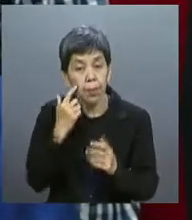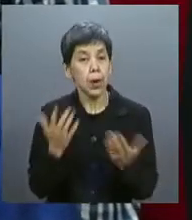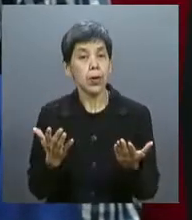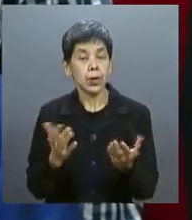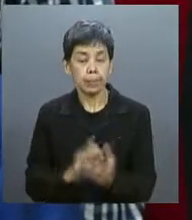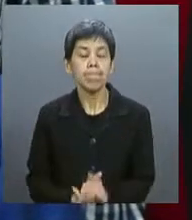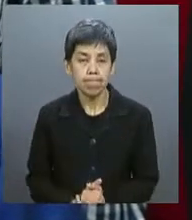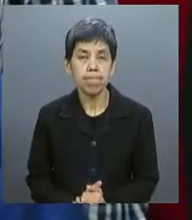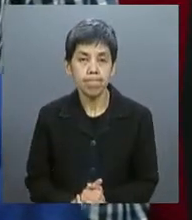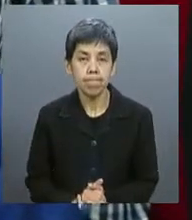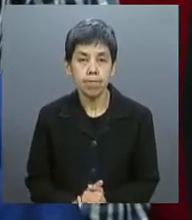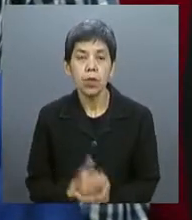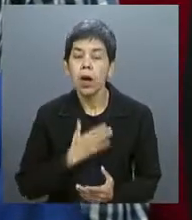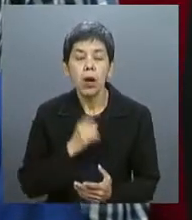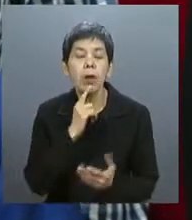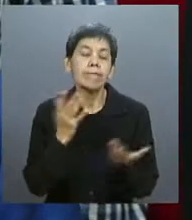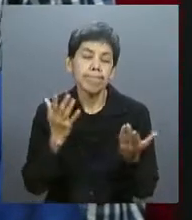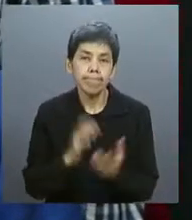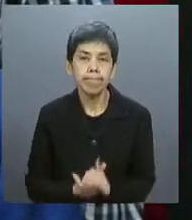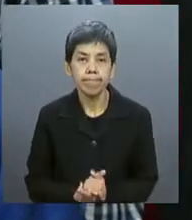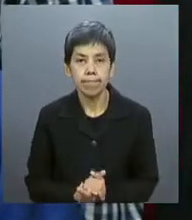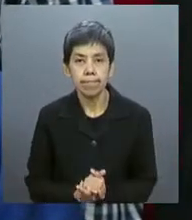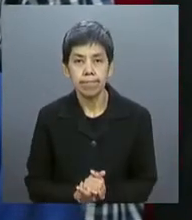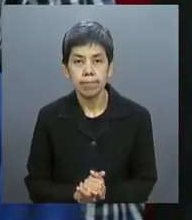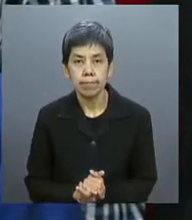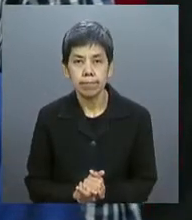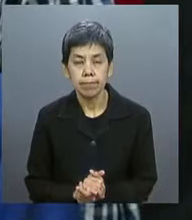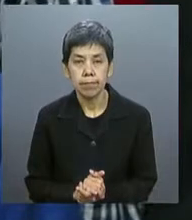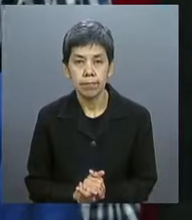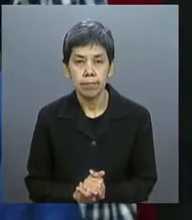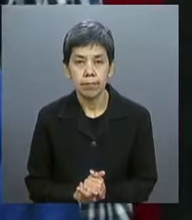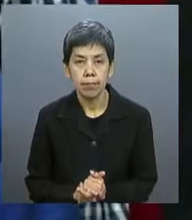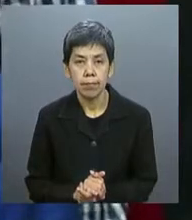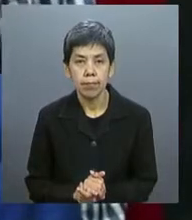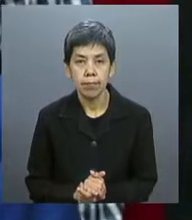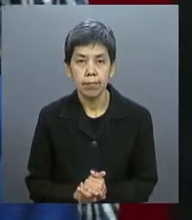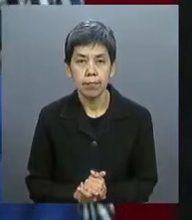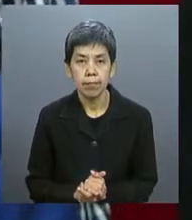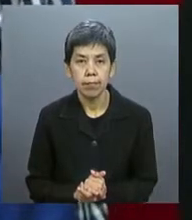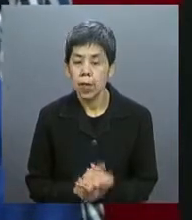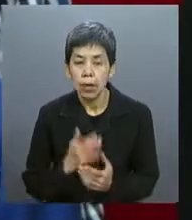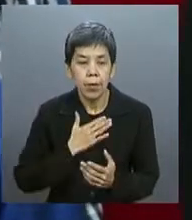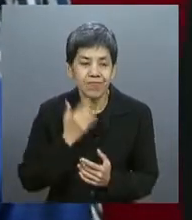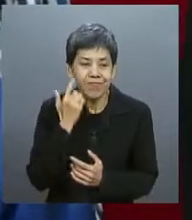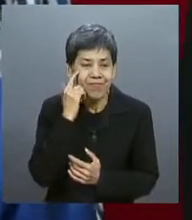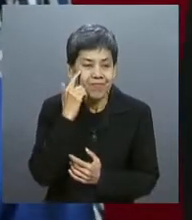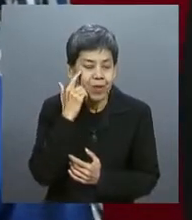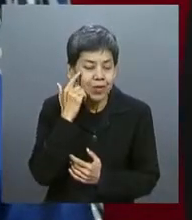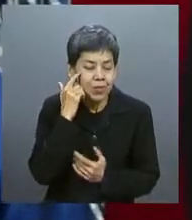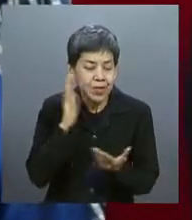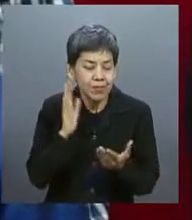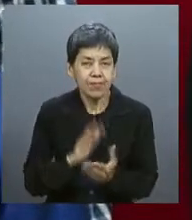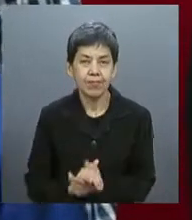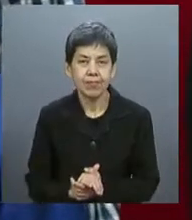างนี้ขึ้นมาได้นะครับก็ว่ากันไป ถ้ามองว่าเป็นเรื่องของการเมืองหรือเป็นเรื่องของอะไร ผมไม่นึกว่าอย่างนั้น